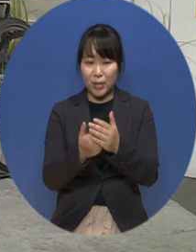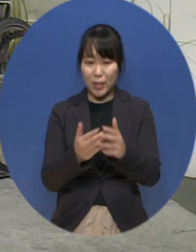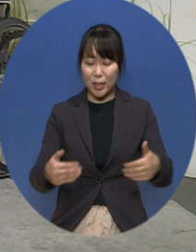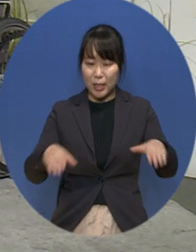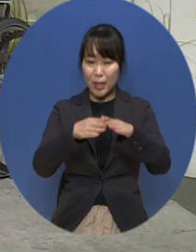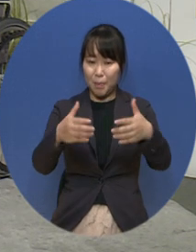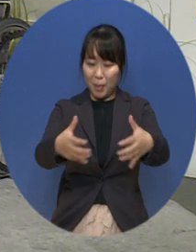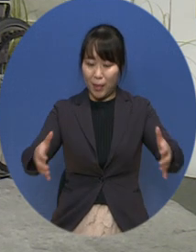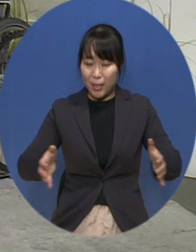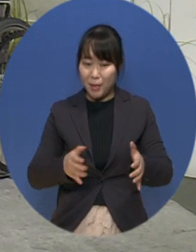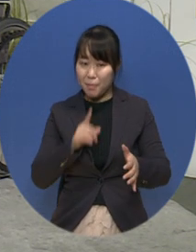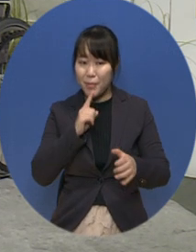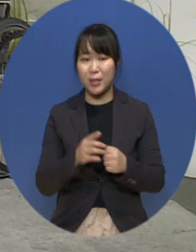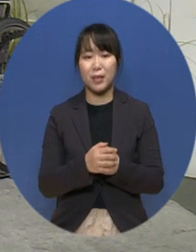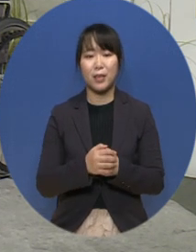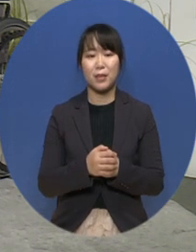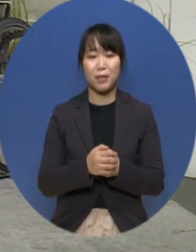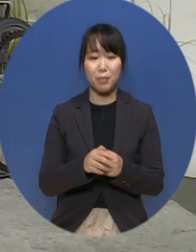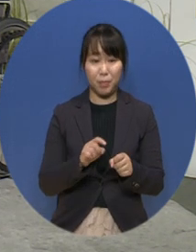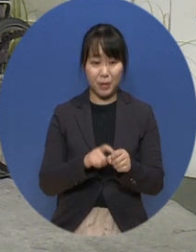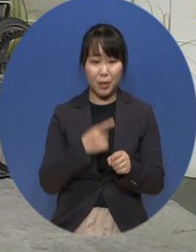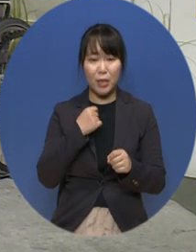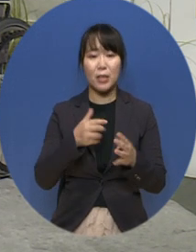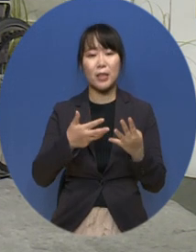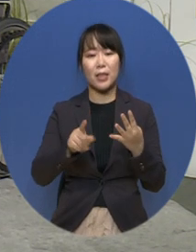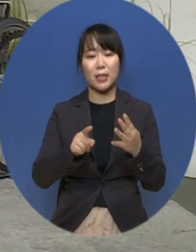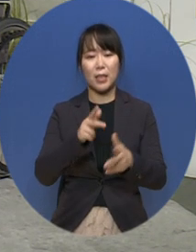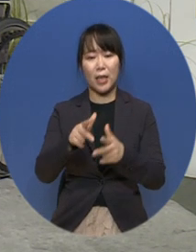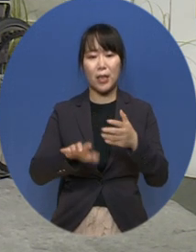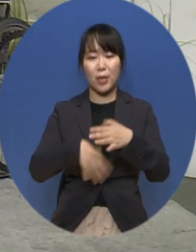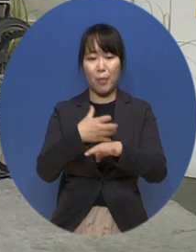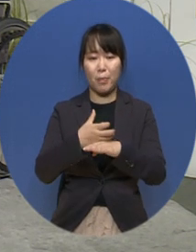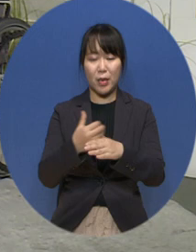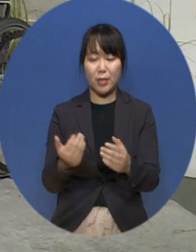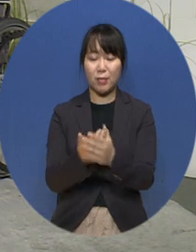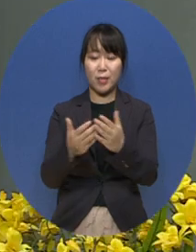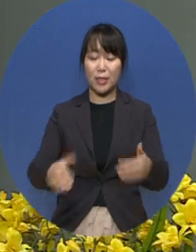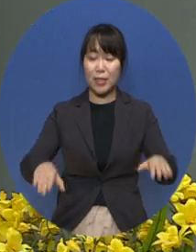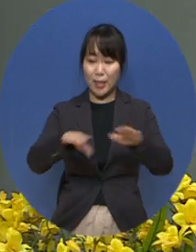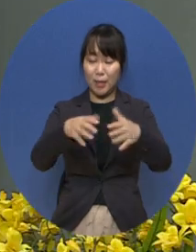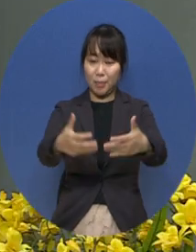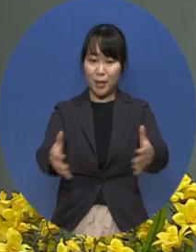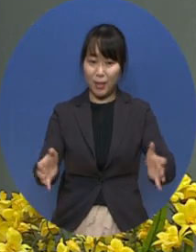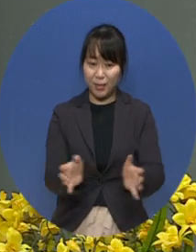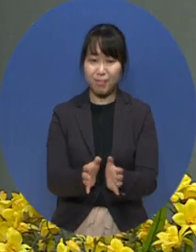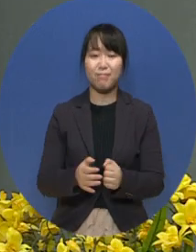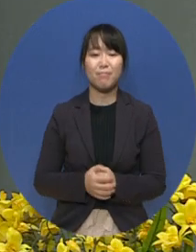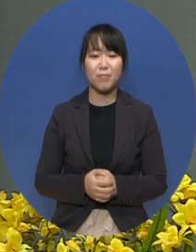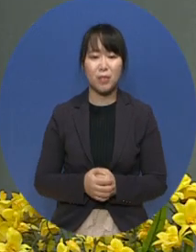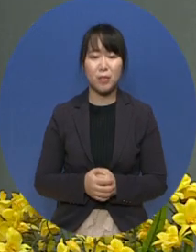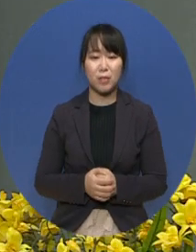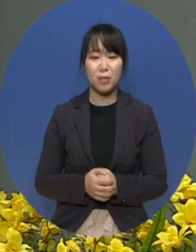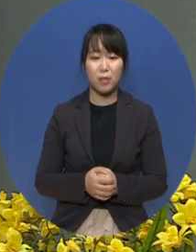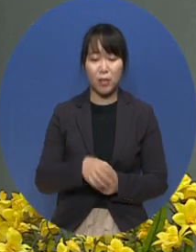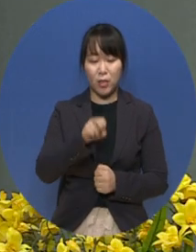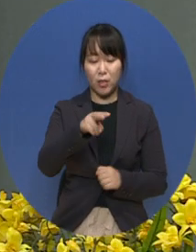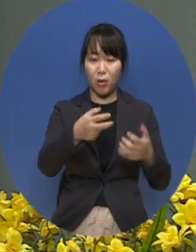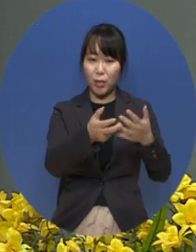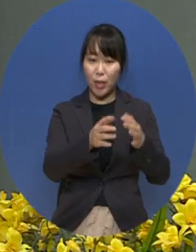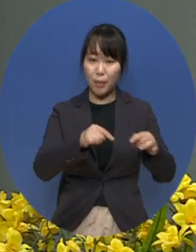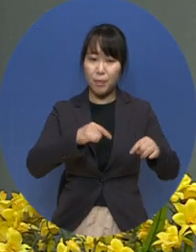속에서 짜 산 업 명 예 존 징이 전직 이제 이렇게 예 그러면 또 여당 민주당에서 도어